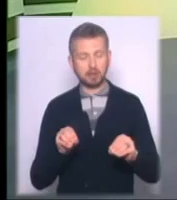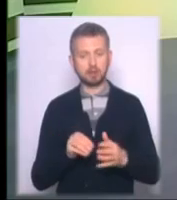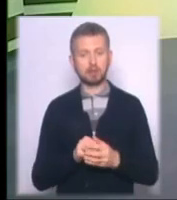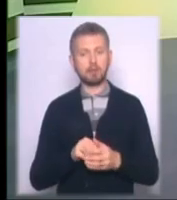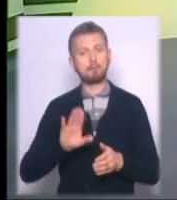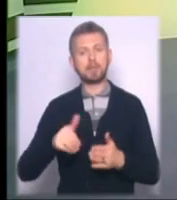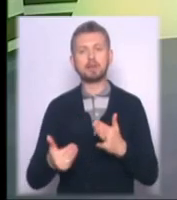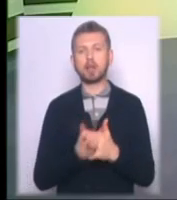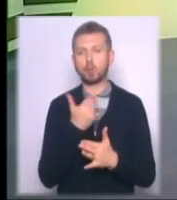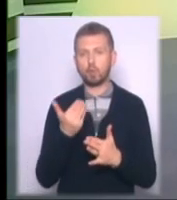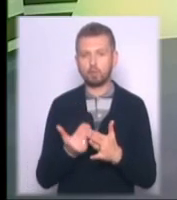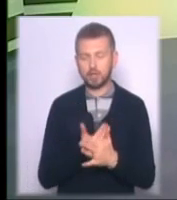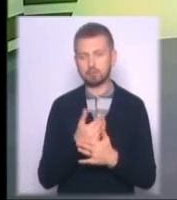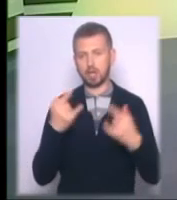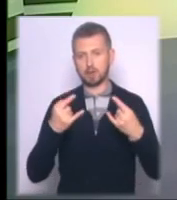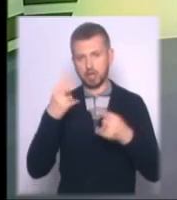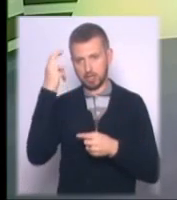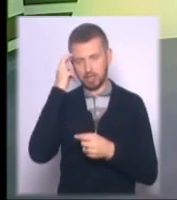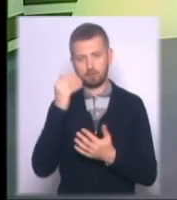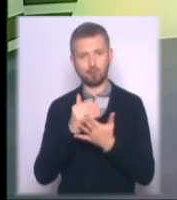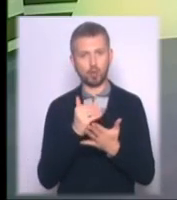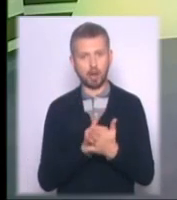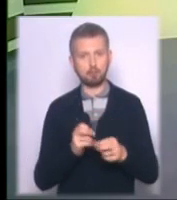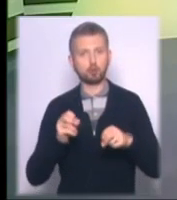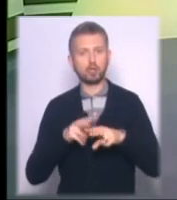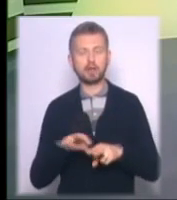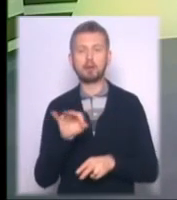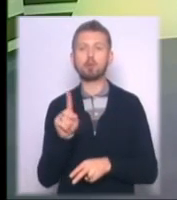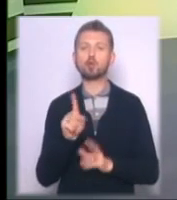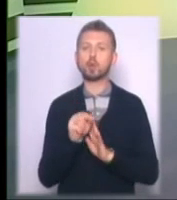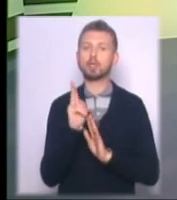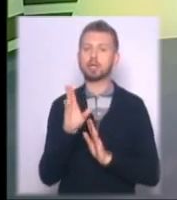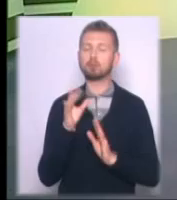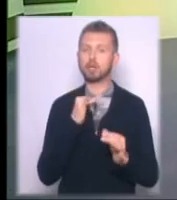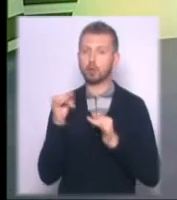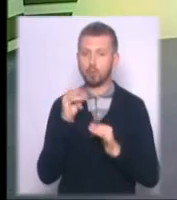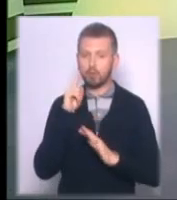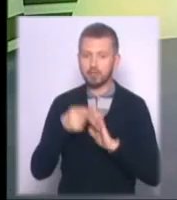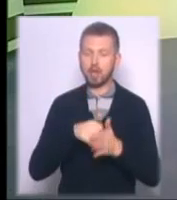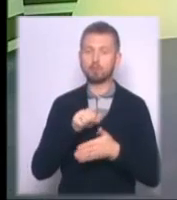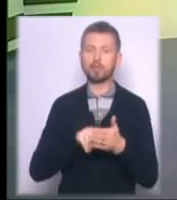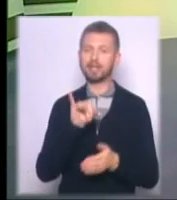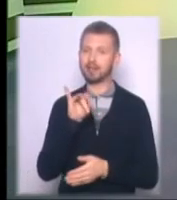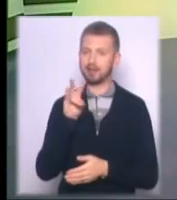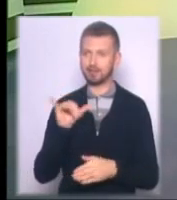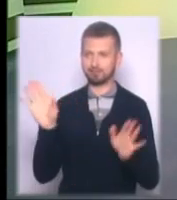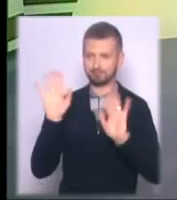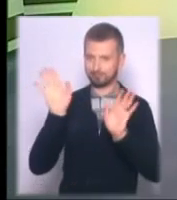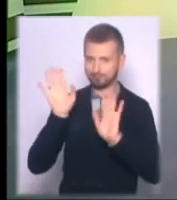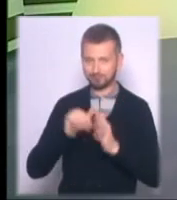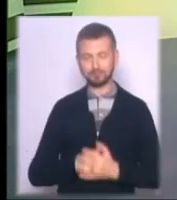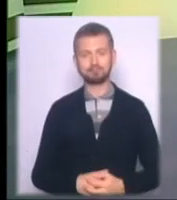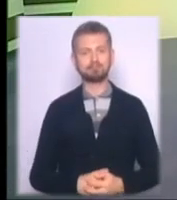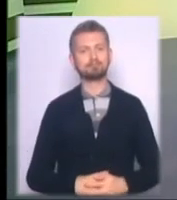Після новин на телеканалі «Київ» програма «Столиця». Про що і з ким буде розмова, дізнаємось від Ірини Гловацької. Іро, добрий вечір, тобі слово.